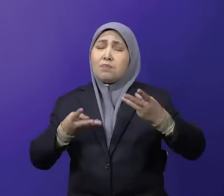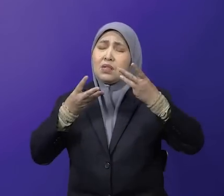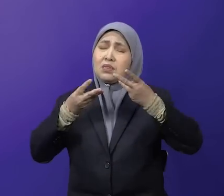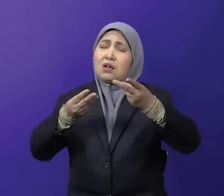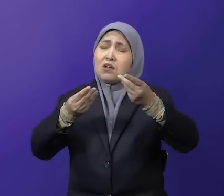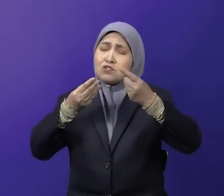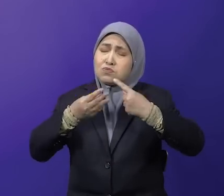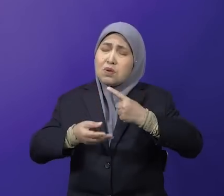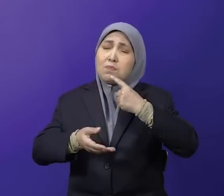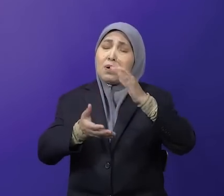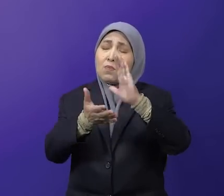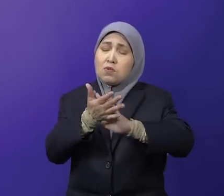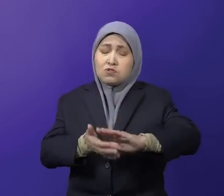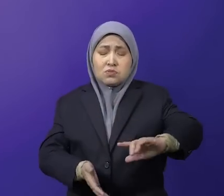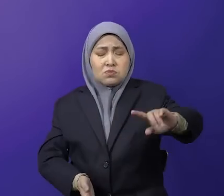وسبح